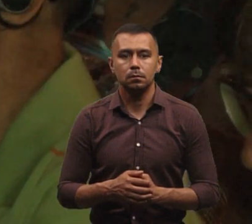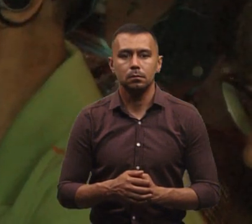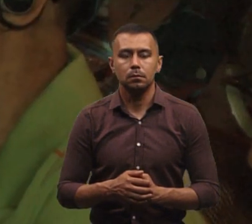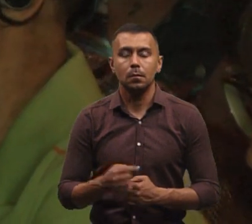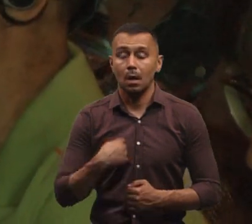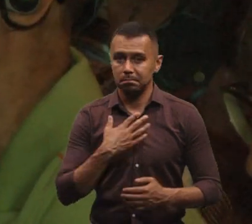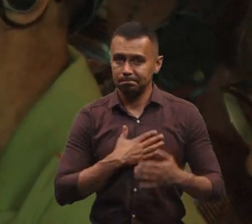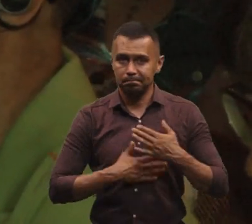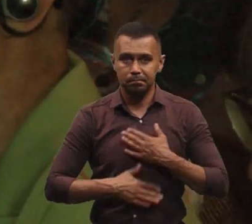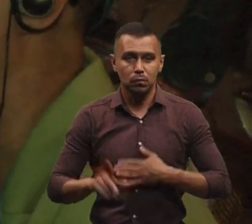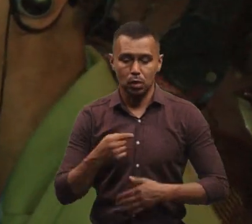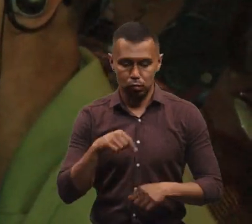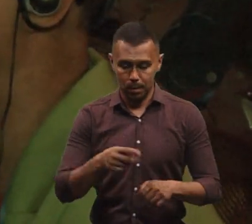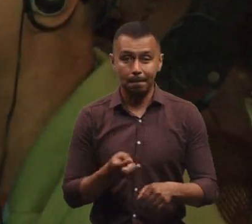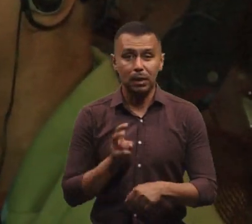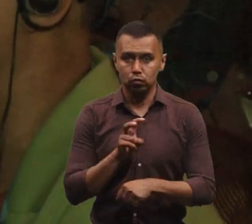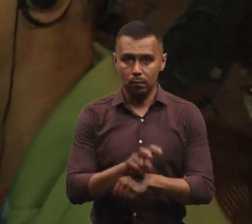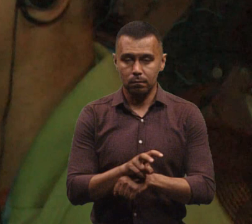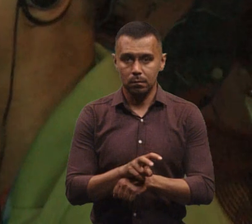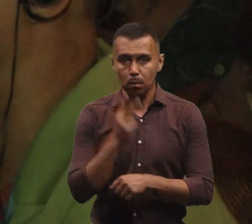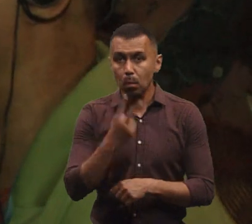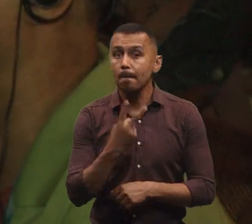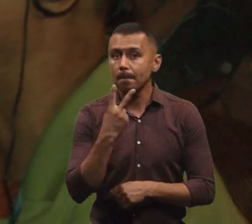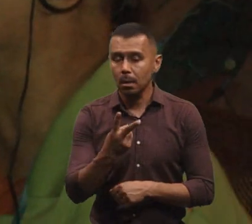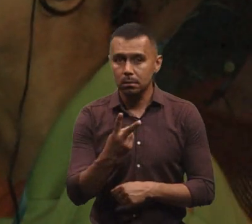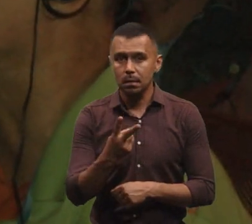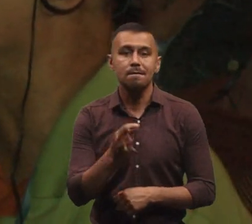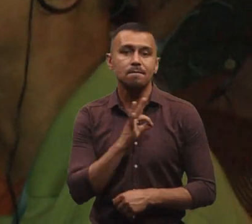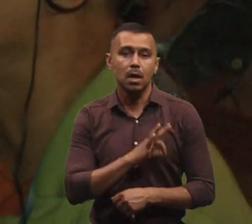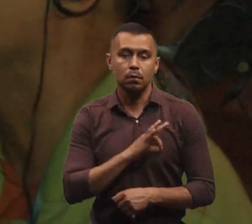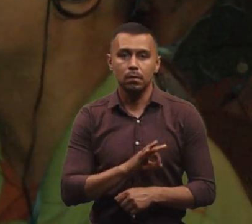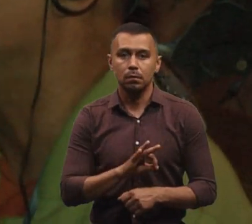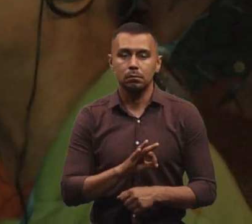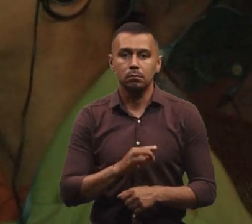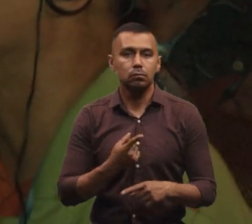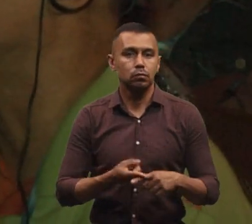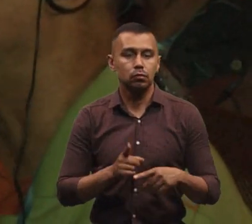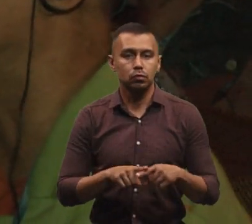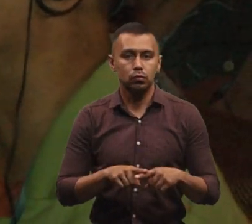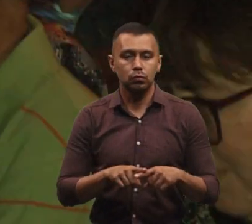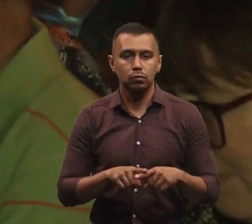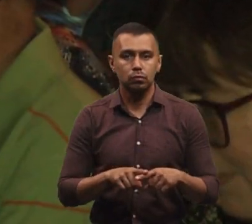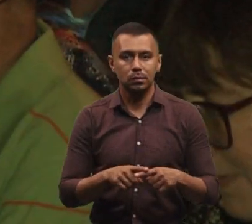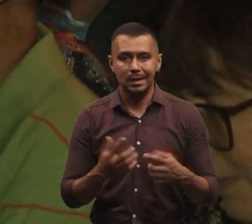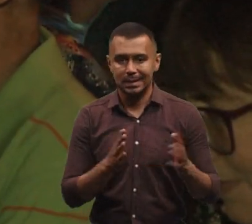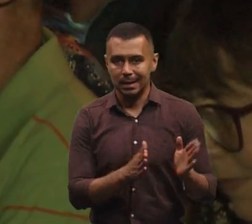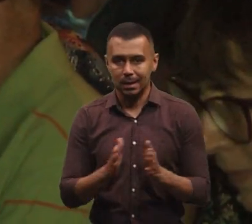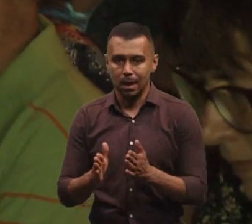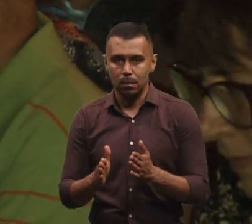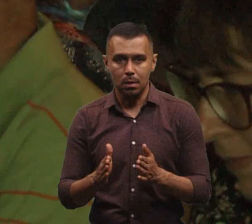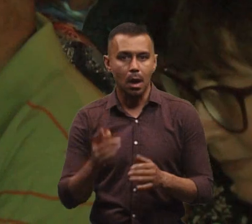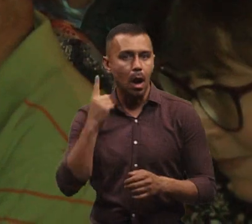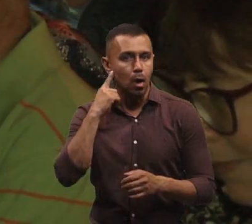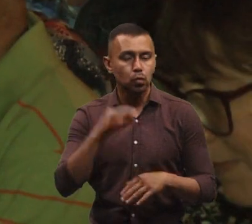Я задоволений, що я сюди прийшов і побачив, і використав цю систему аудіосупроводу, тому що